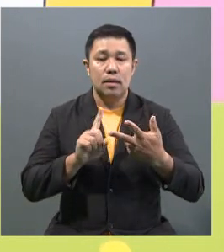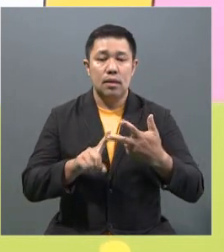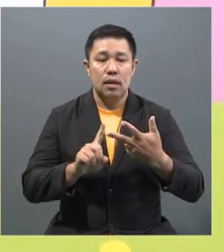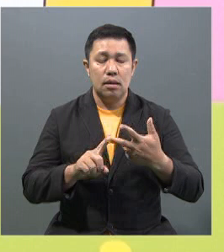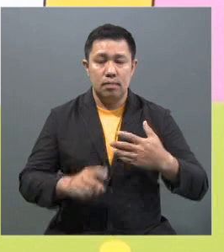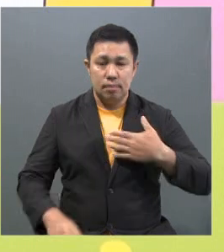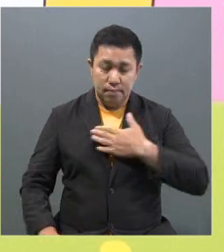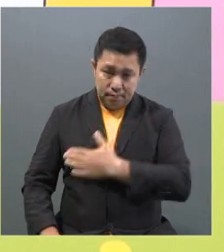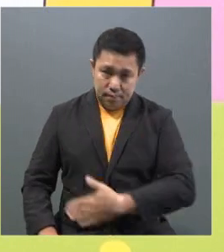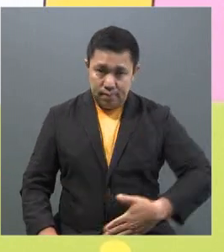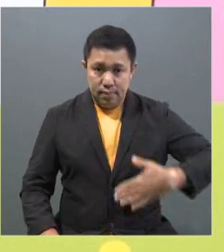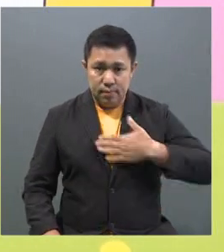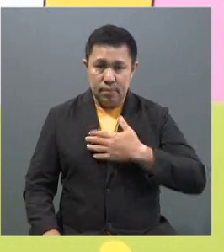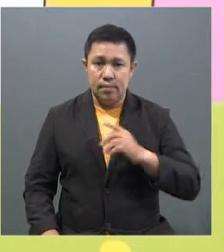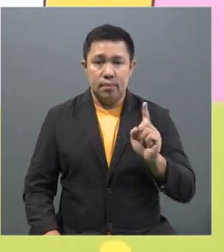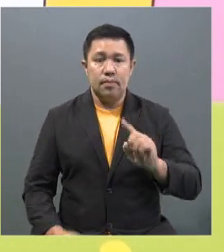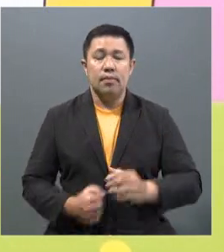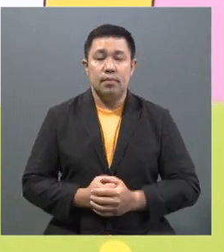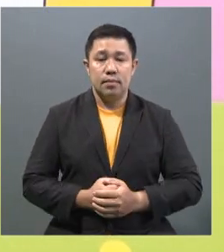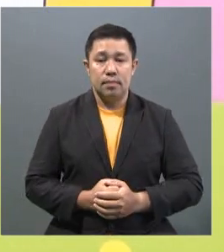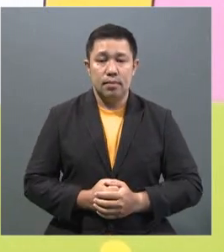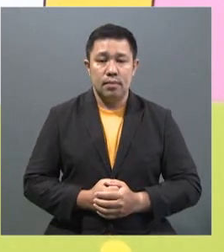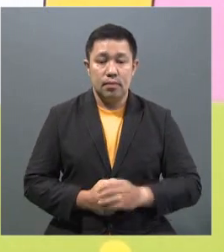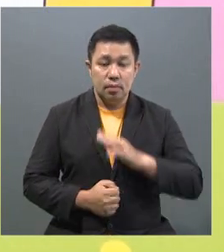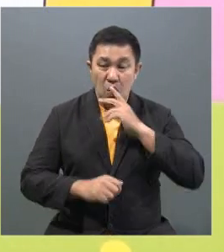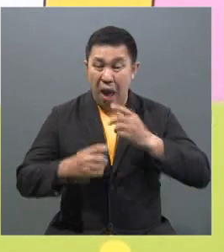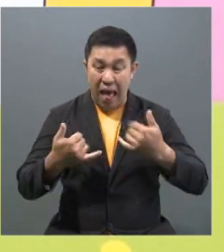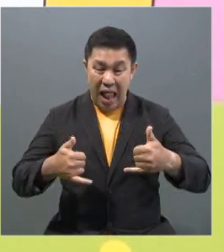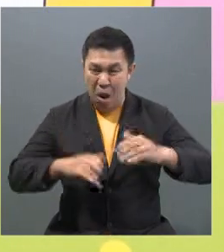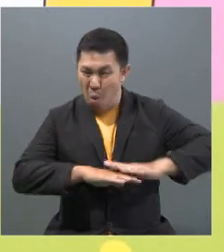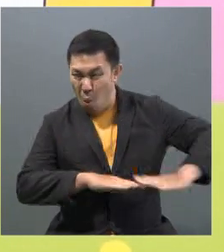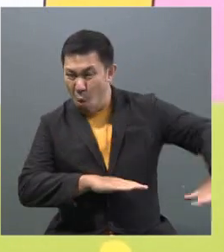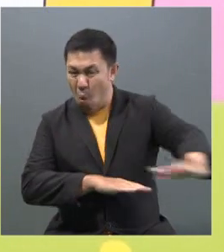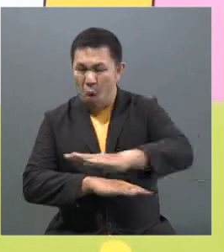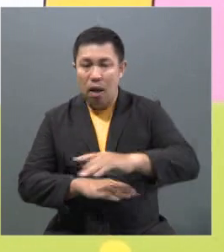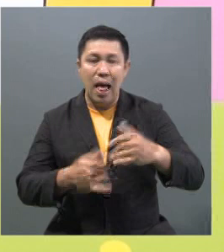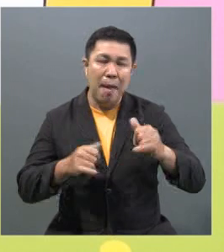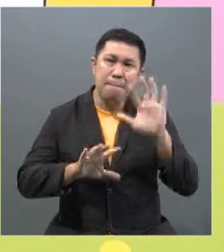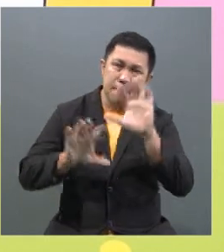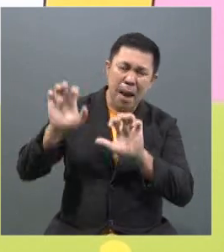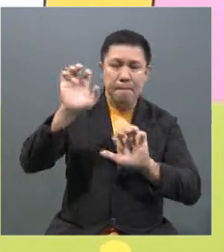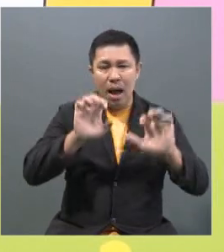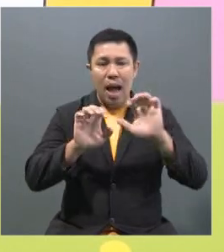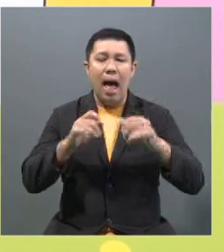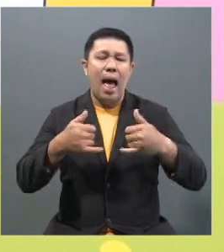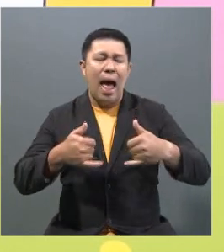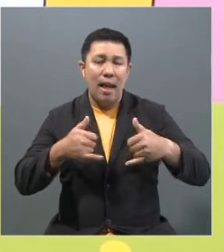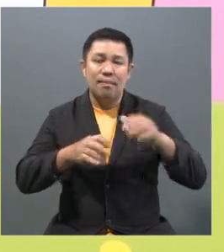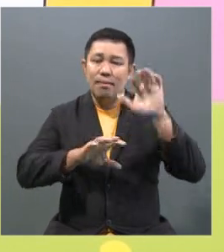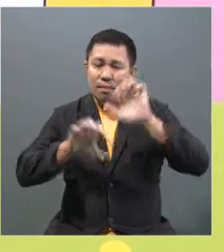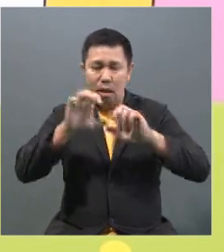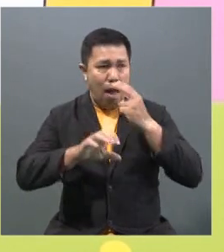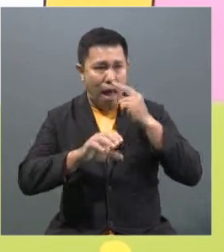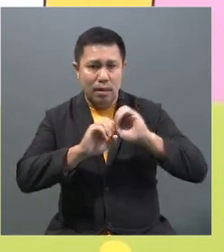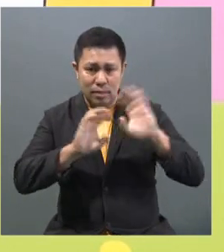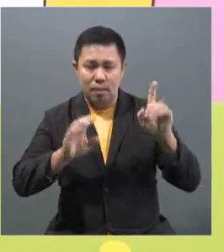ช้ร่างกายค่ะถ้ากรณีที่มีลานเล่นที่กว้างหน่อยนะคะสามารถที่จะปีนป่ายได้เครื่องเล่นแบบปีนป่ายเนี่ยเห็นชัดเจน